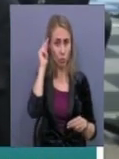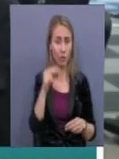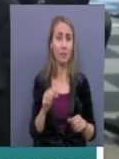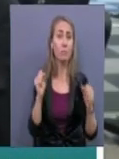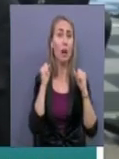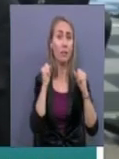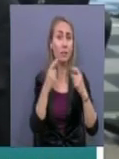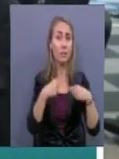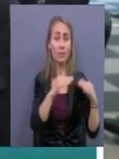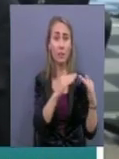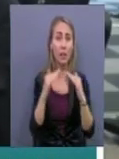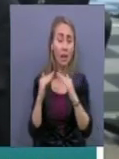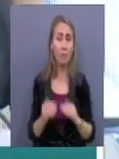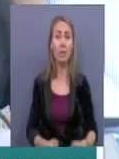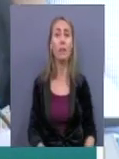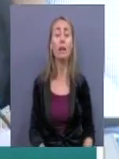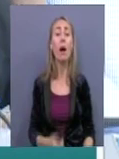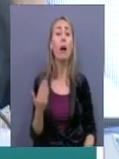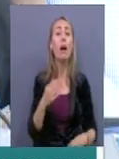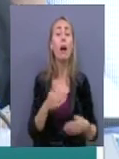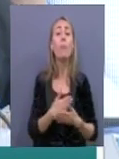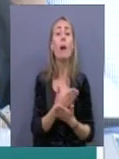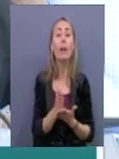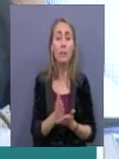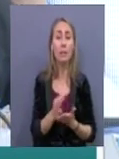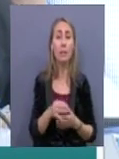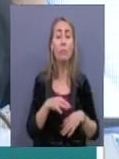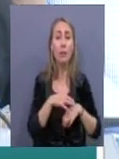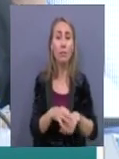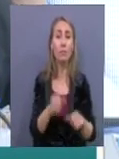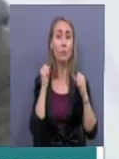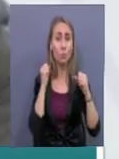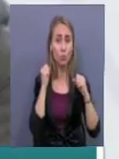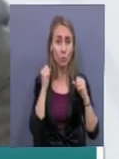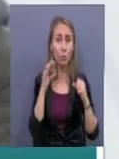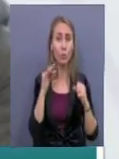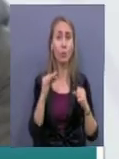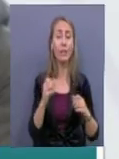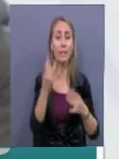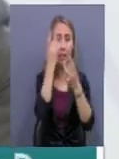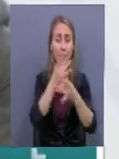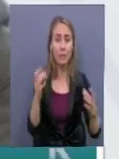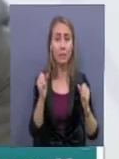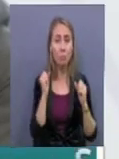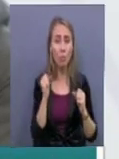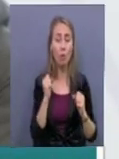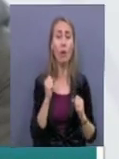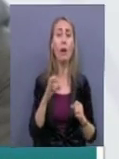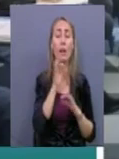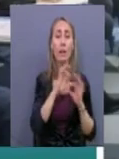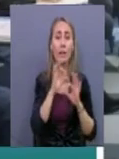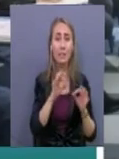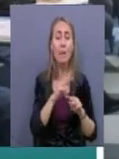шынықтыру және спорт саласындағы мемлекеттік қолдау аясы туралы ТМД мемлекеттері министрлер кеңесі комитетінің төрағасы Серік Сәпиев баяндады.